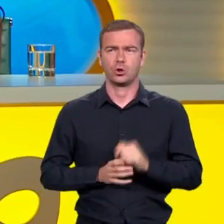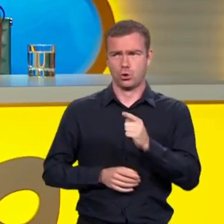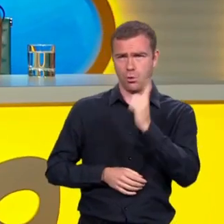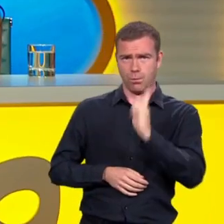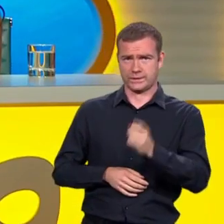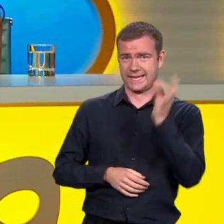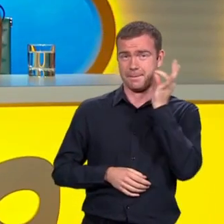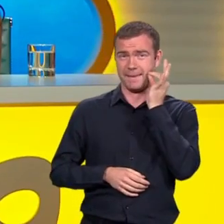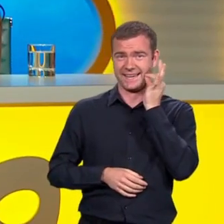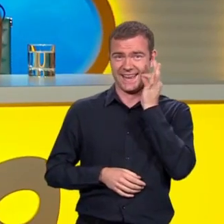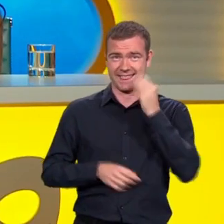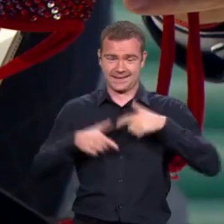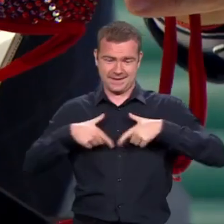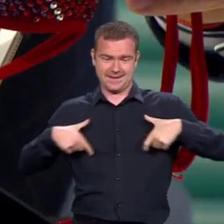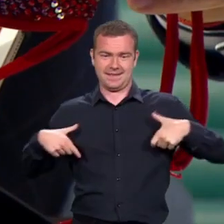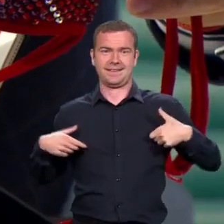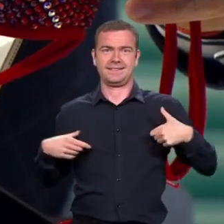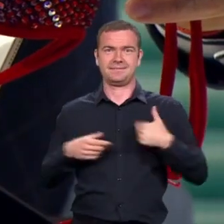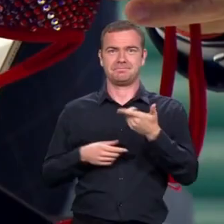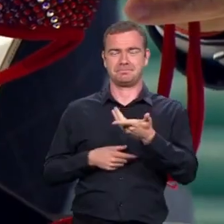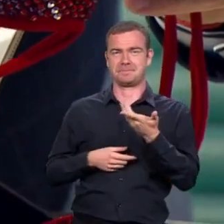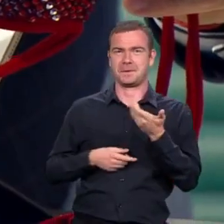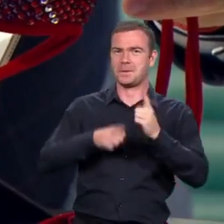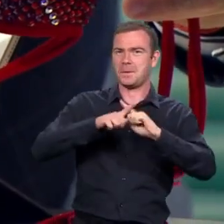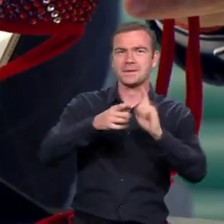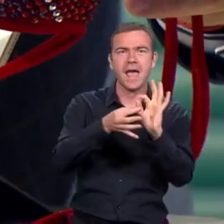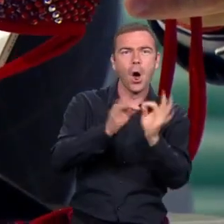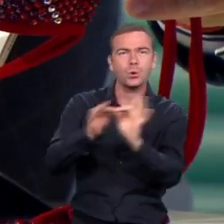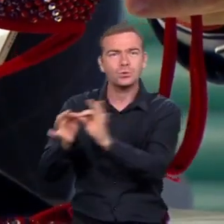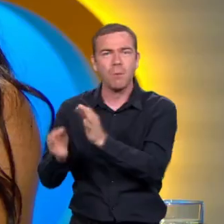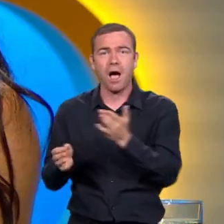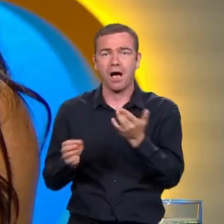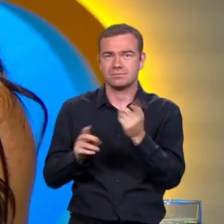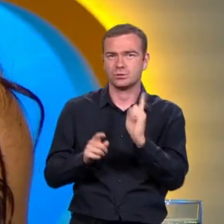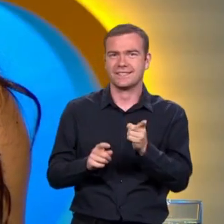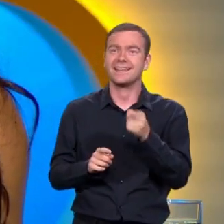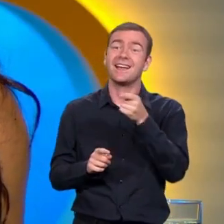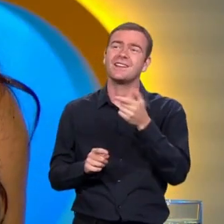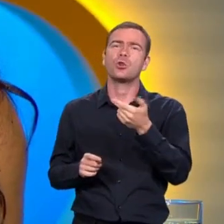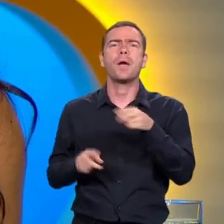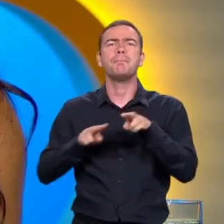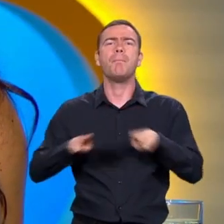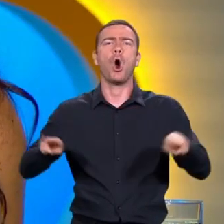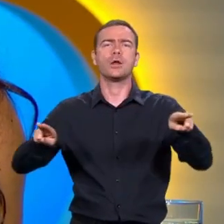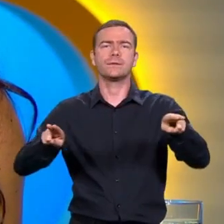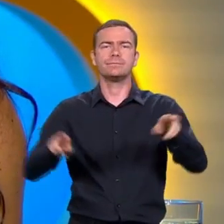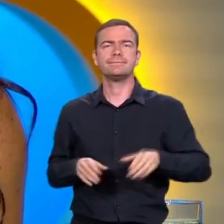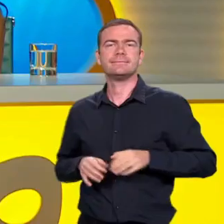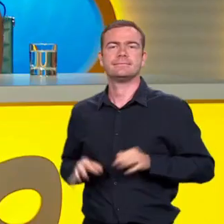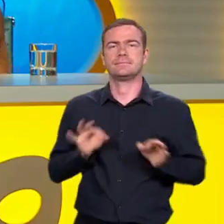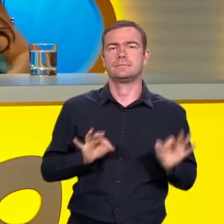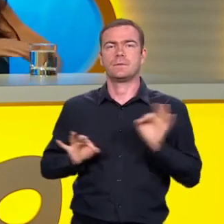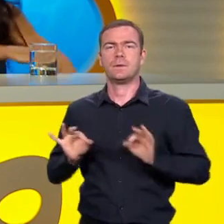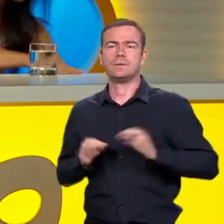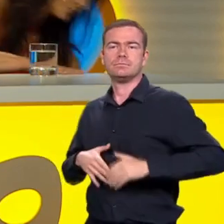byť takéto vycvočkované, takéto... Krajšie to ukáže na pódiu, keď je to také, lebo vlastne tie svetlá, keď tam svietia, tak viacej to vynikne. A vynošte